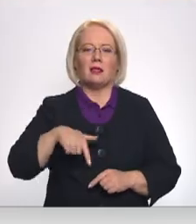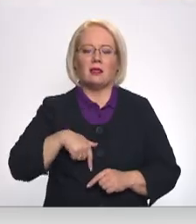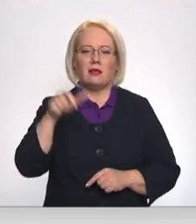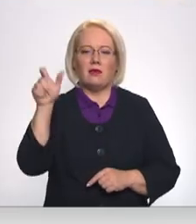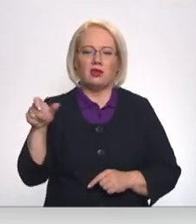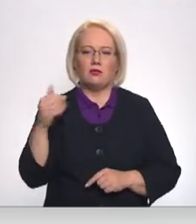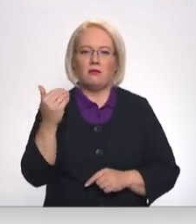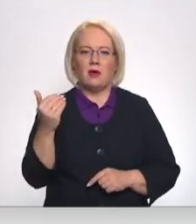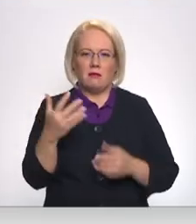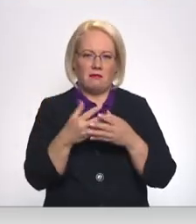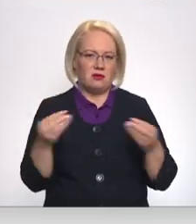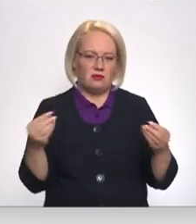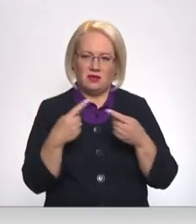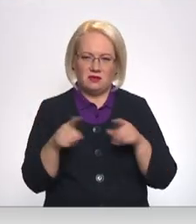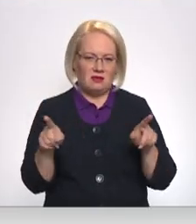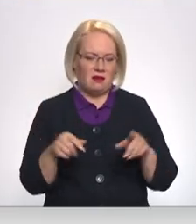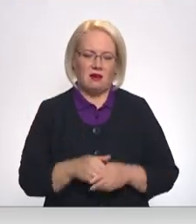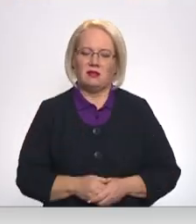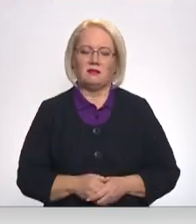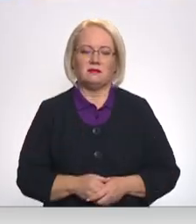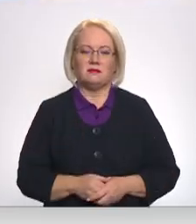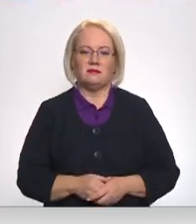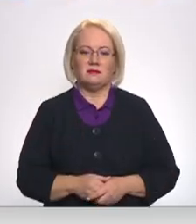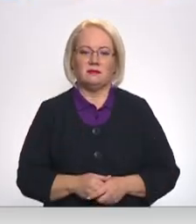identitāti pazudīs savā, man liekas.